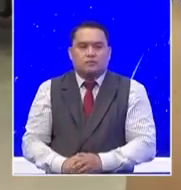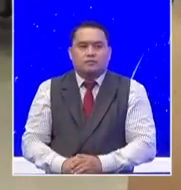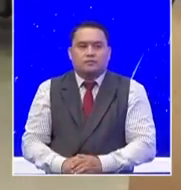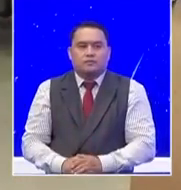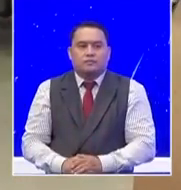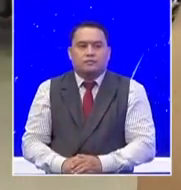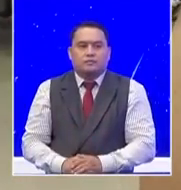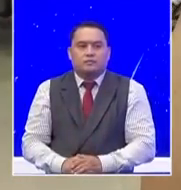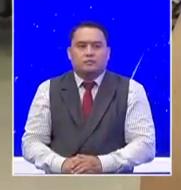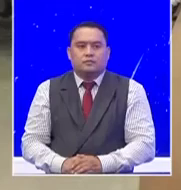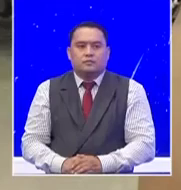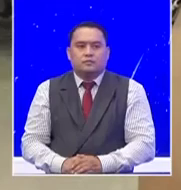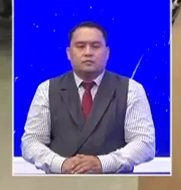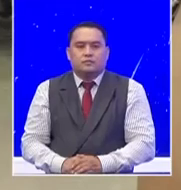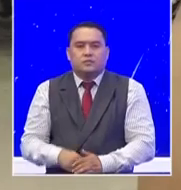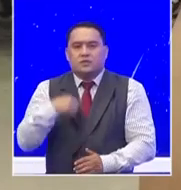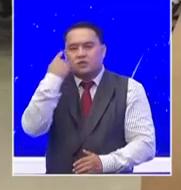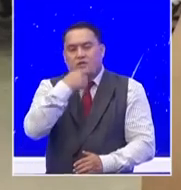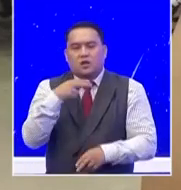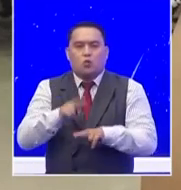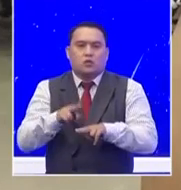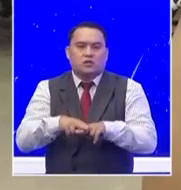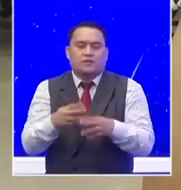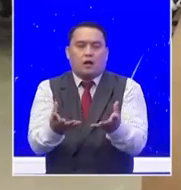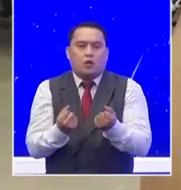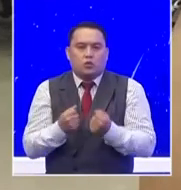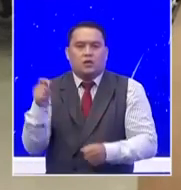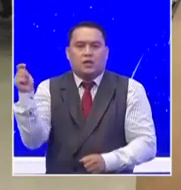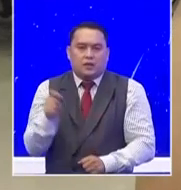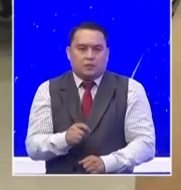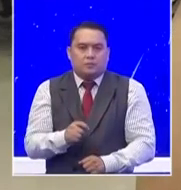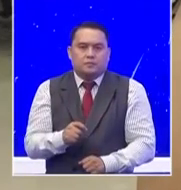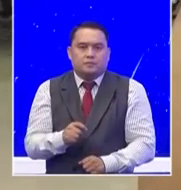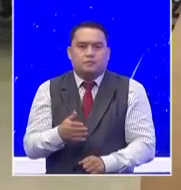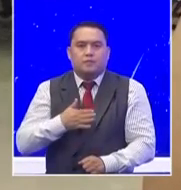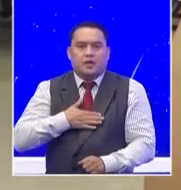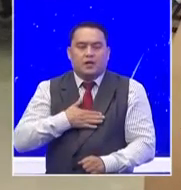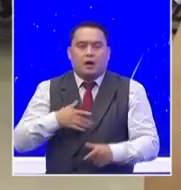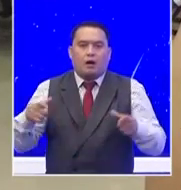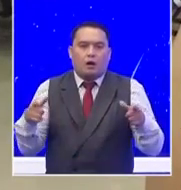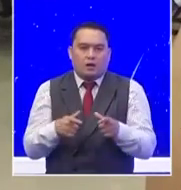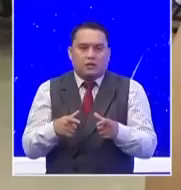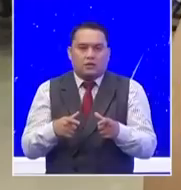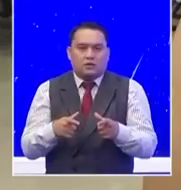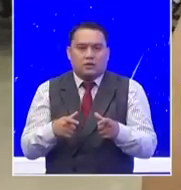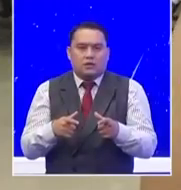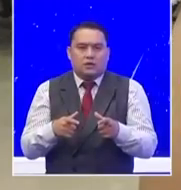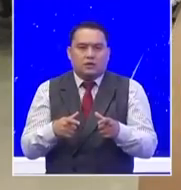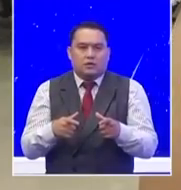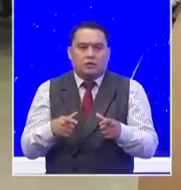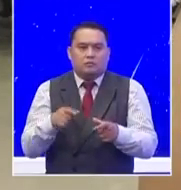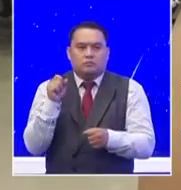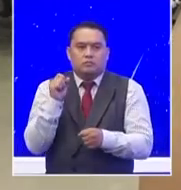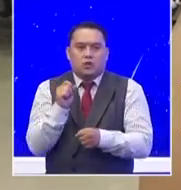Жеке куәлігін алу үшін келем. Негізінде мынау карантин кезінде брондау